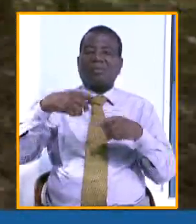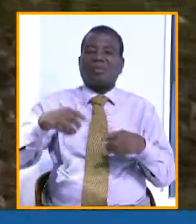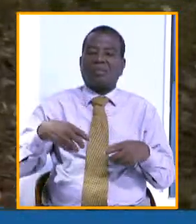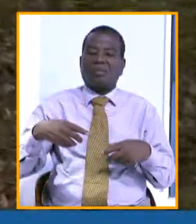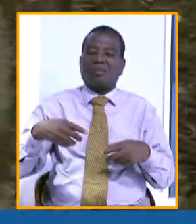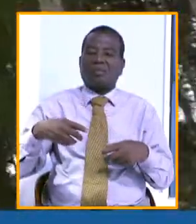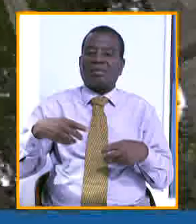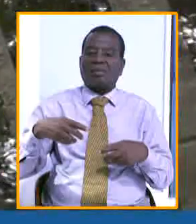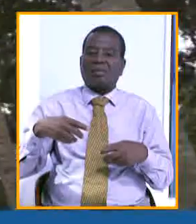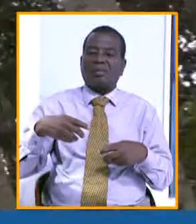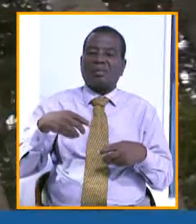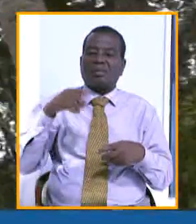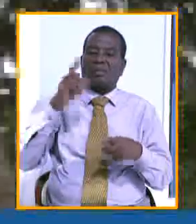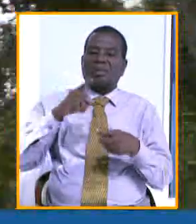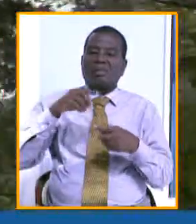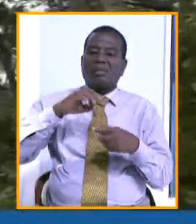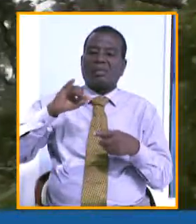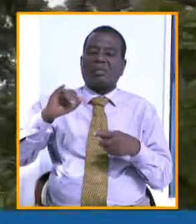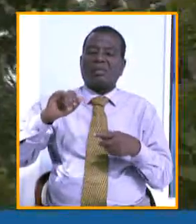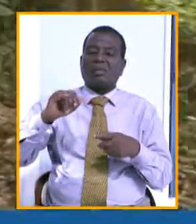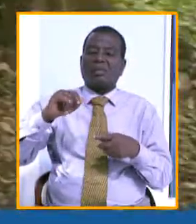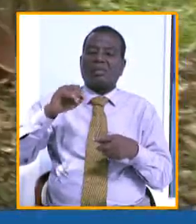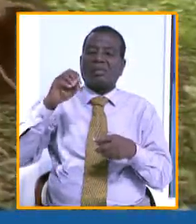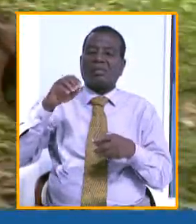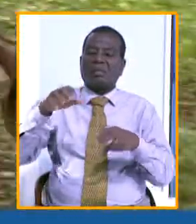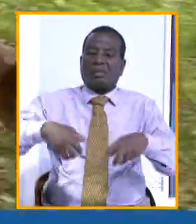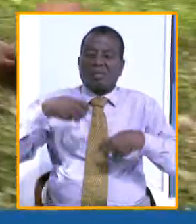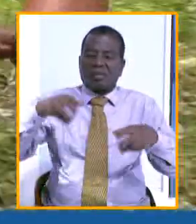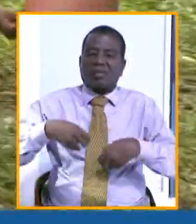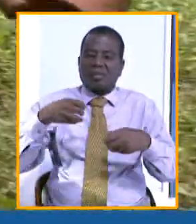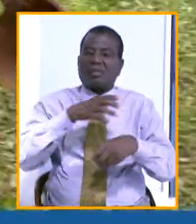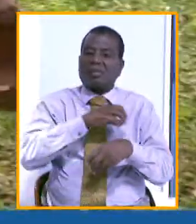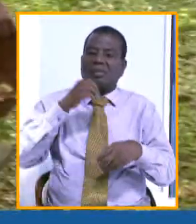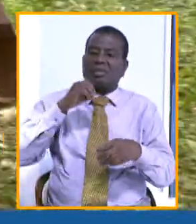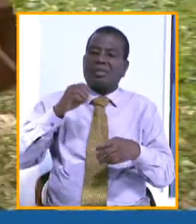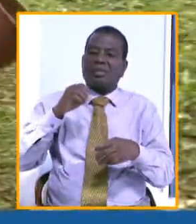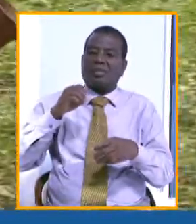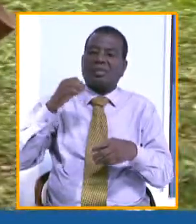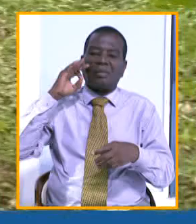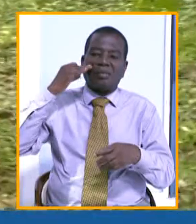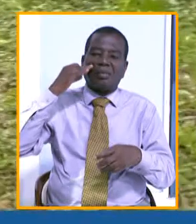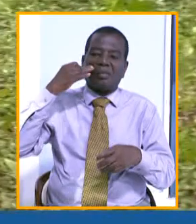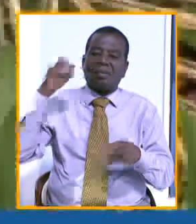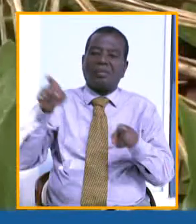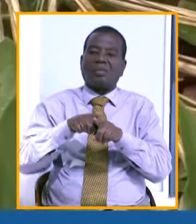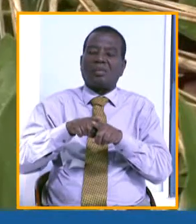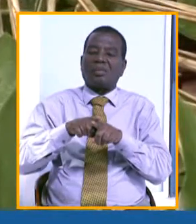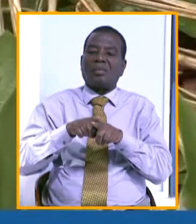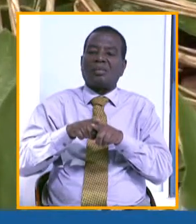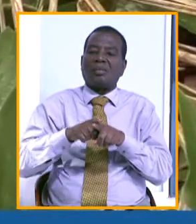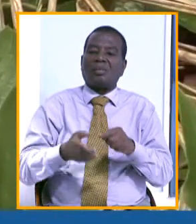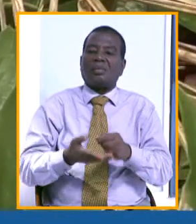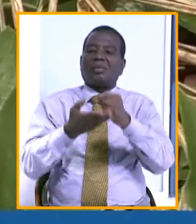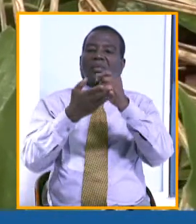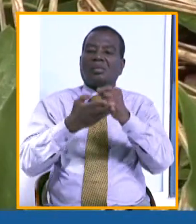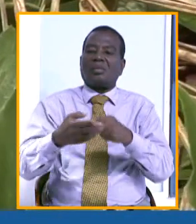À Ponon, dans la sous-préfecture de Taï où se trouvent ses plantations, le fruit des macorées se positionne de plus en plus comme un sérieux soutien